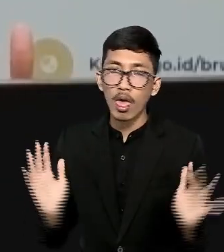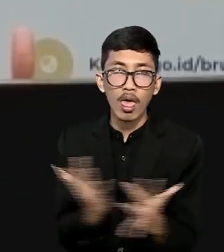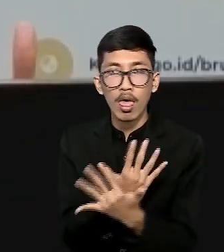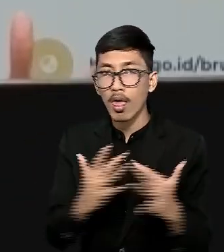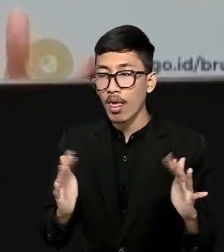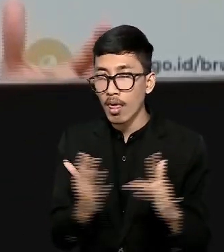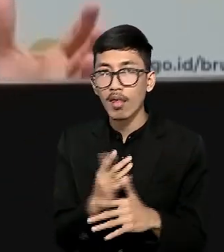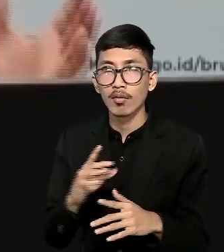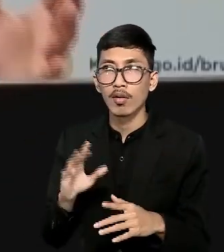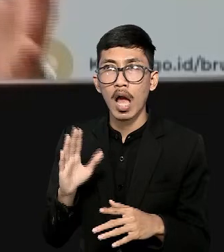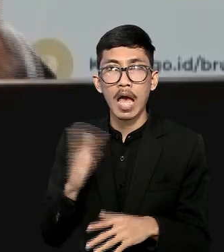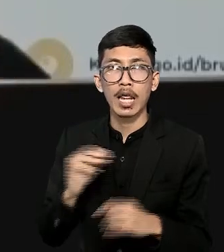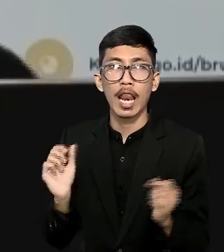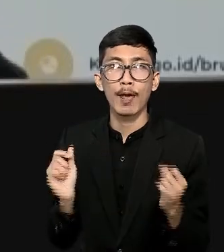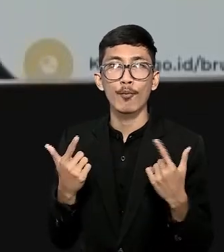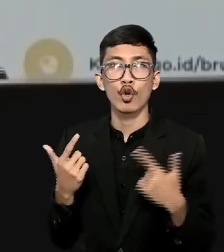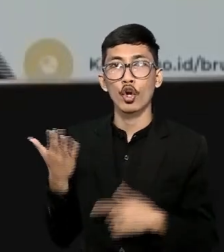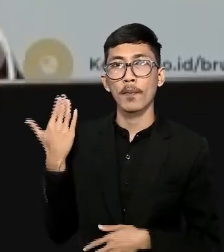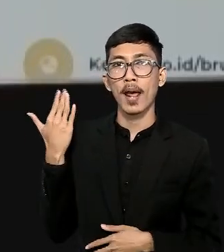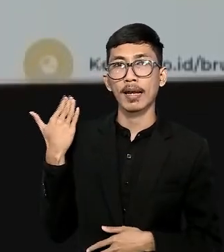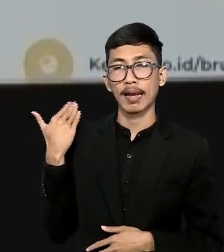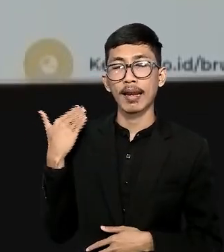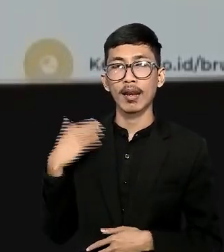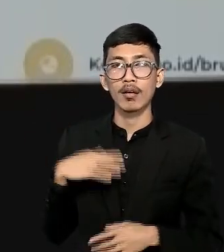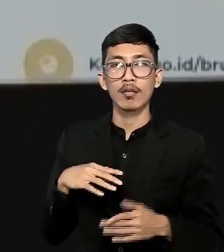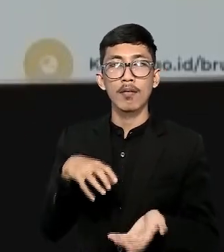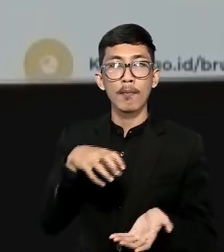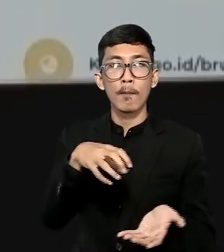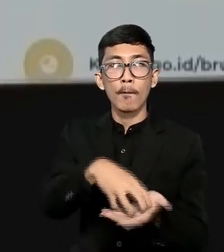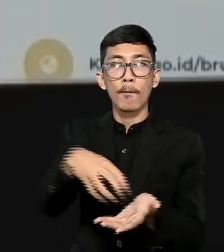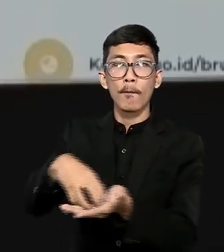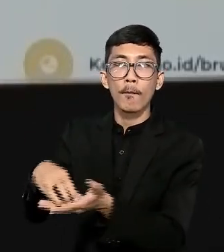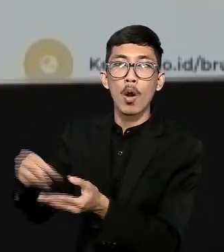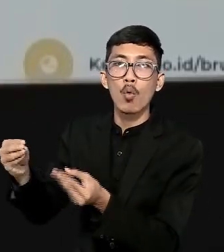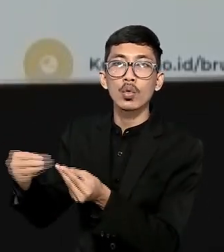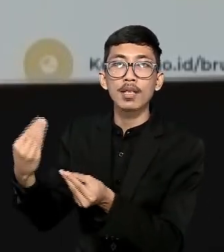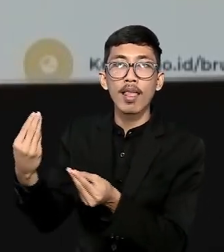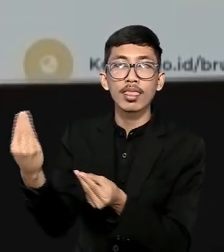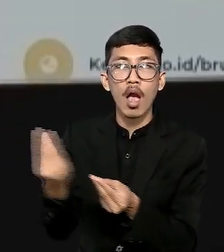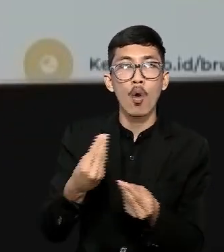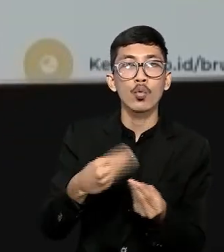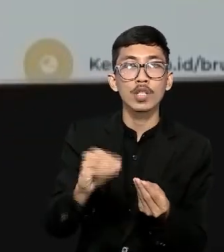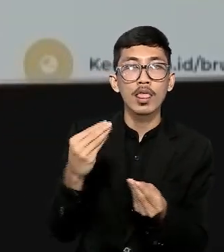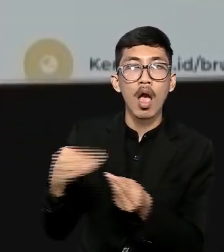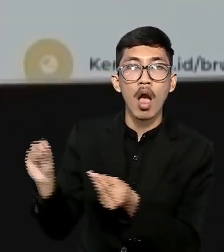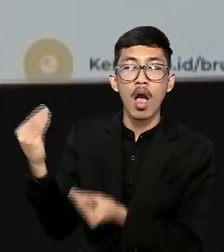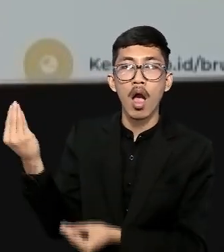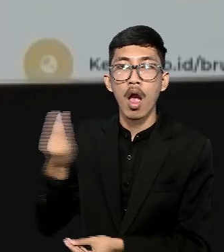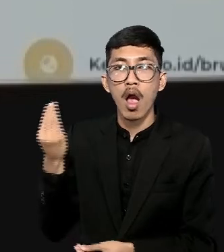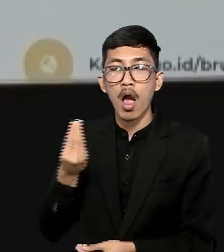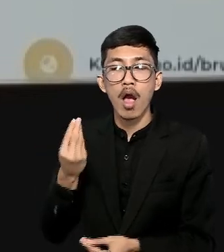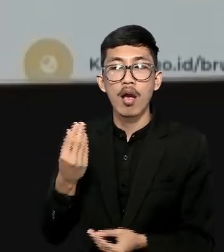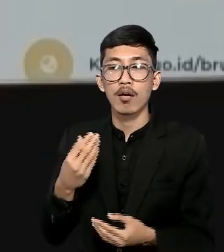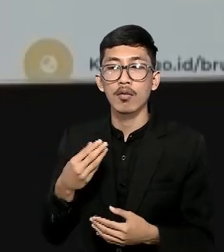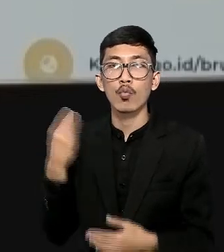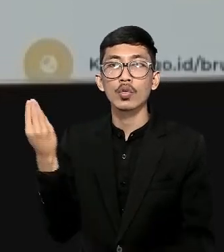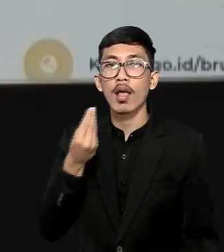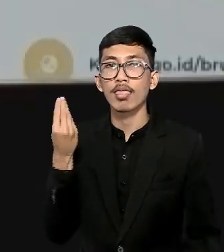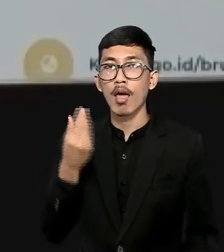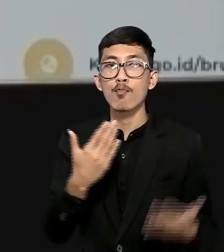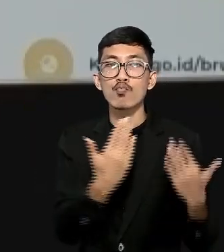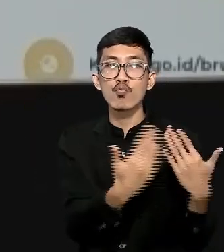narasumber kemarin of tempat-tempat wisata itu sudah ramai sekali pemesanan Hotel juga sudah